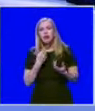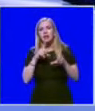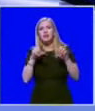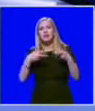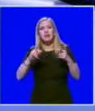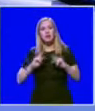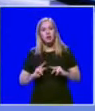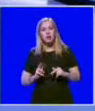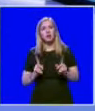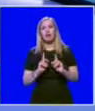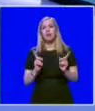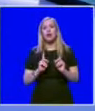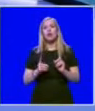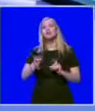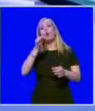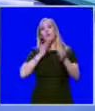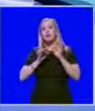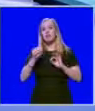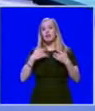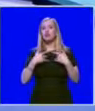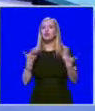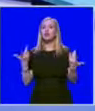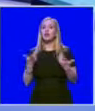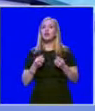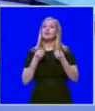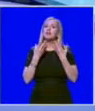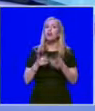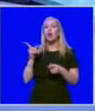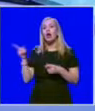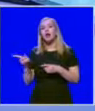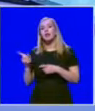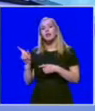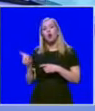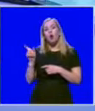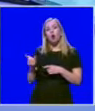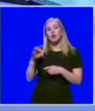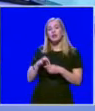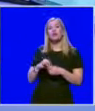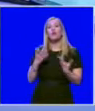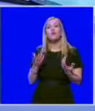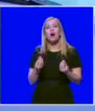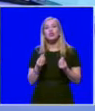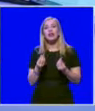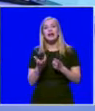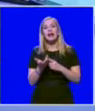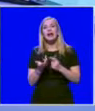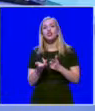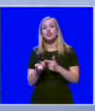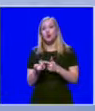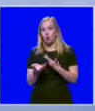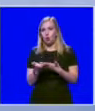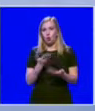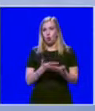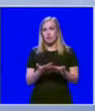да се върне? Това не е това, което ни се обяснява, че ще се даде възможност на едни хора да гласуват. Това означава ръчно броене на протоколите в